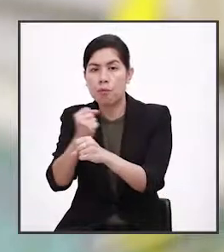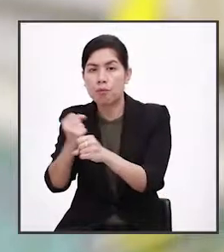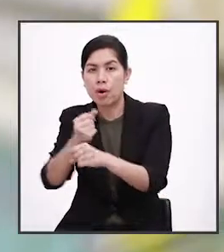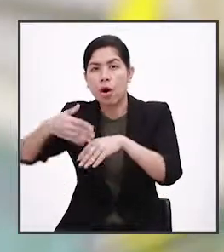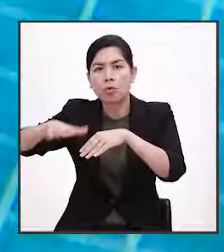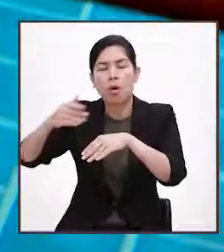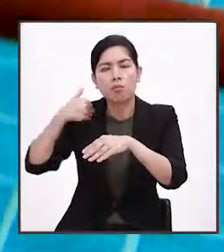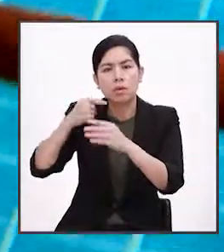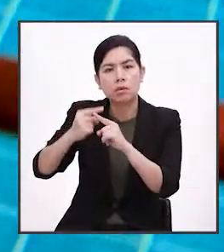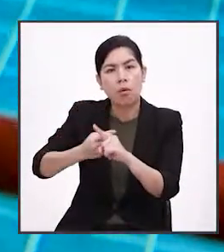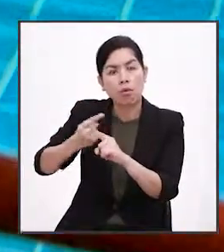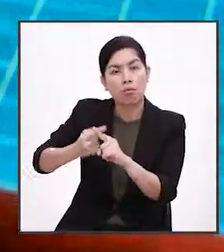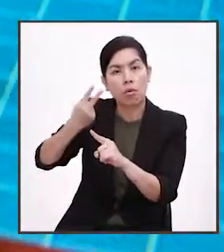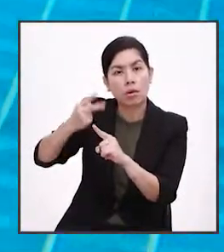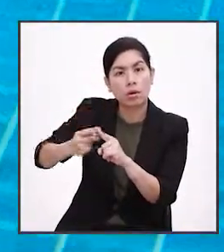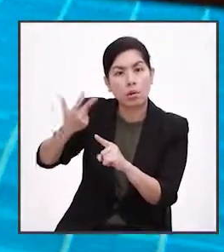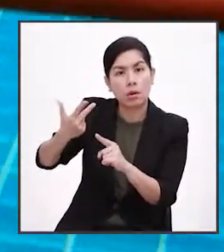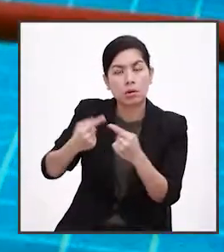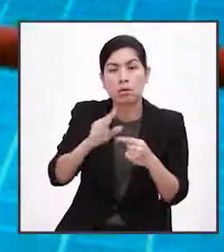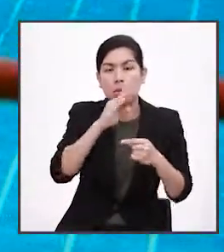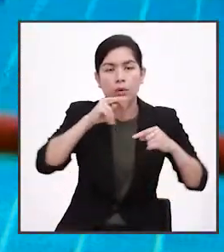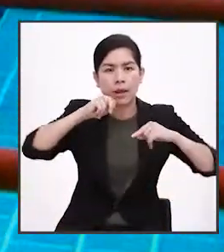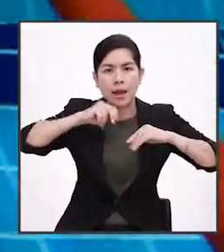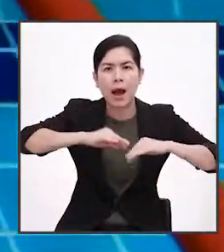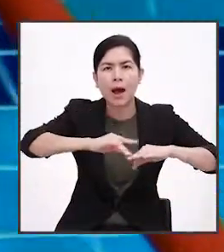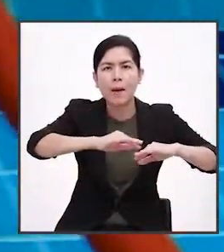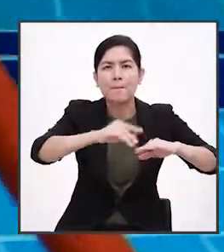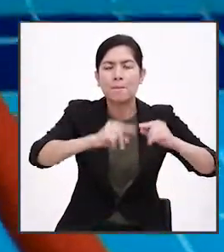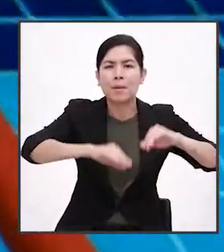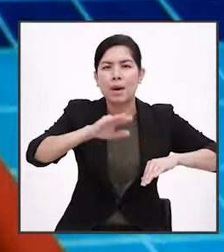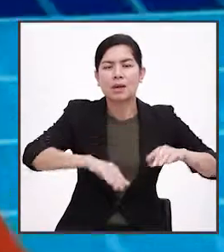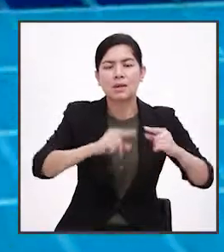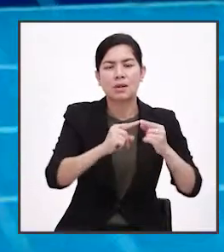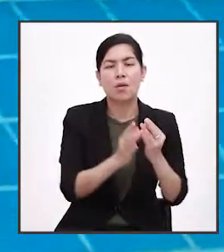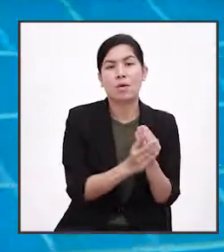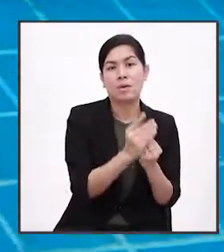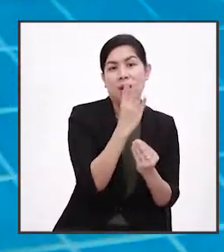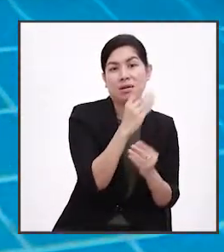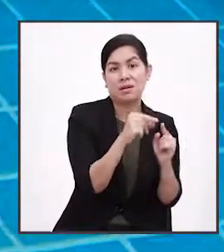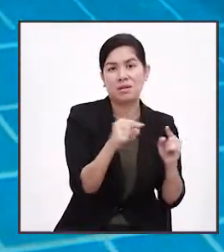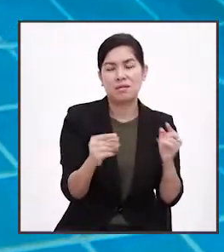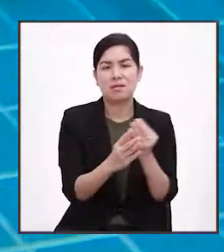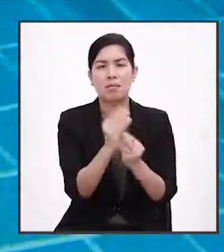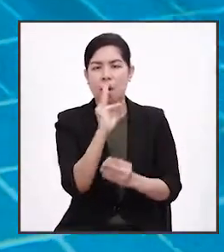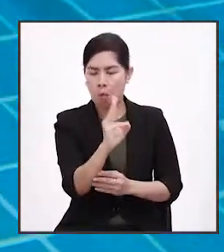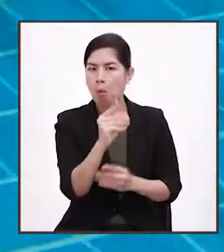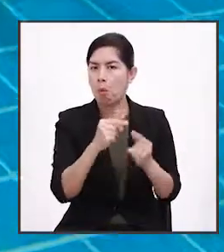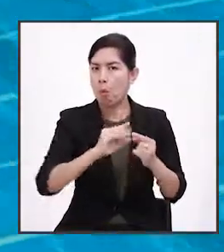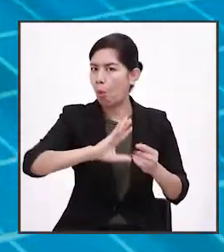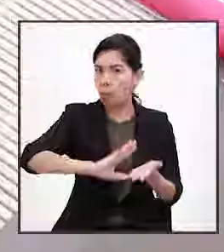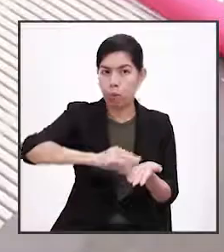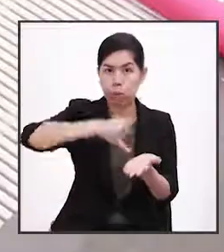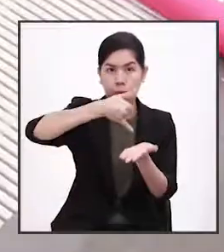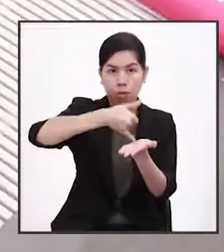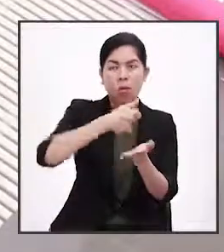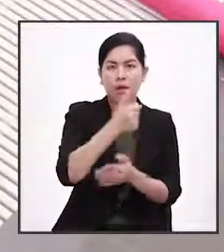ดีขึ้นแต่ในน้ำจากประสบการณ์ที่ฝึกกันมาโดยทั่วไป 4-6 อาทิตย์คนไข้ก็จะเริ่มมีดีขึ้นและจากเดินได้19ป